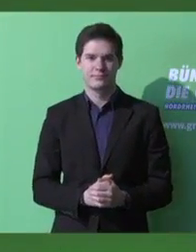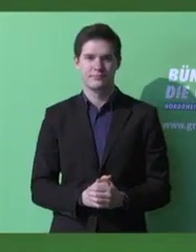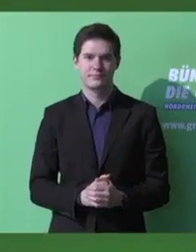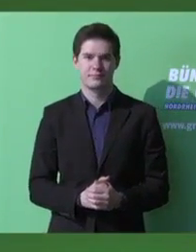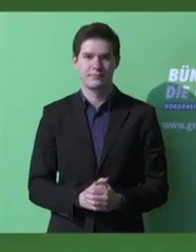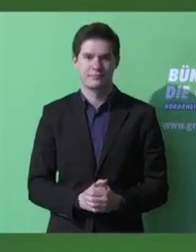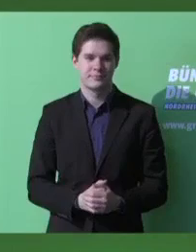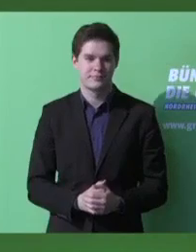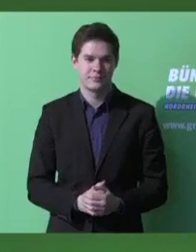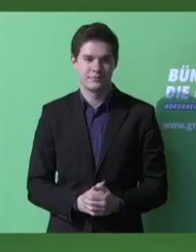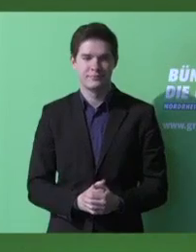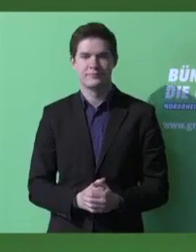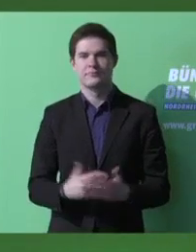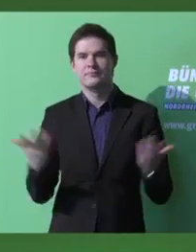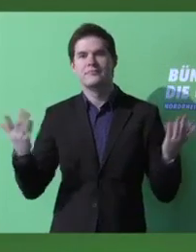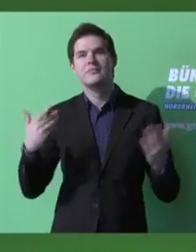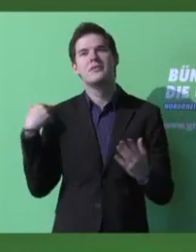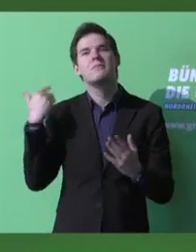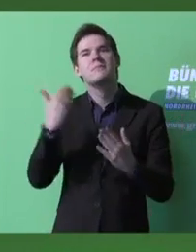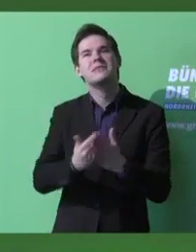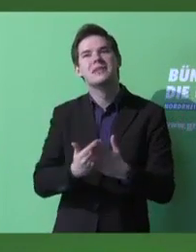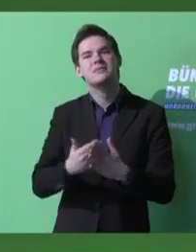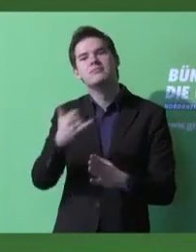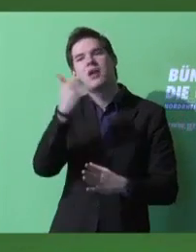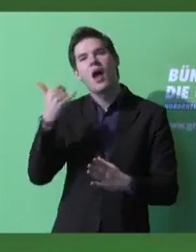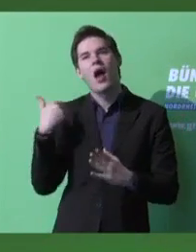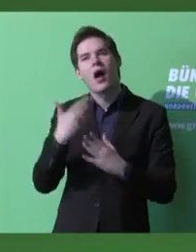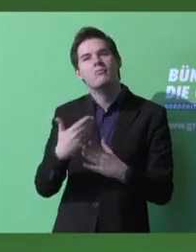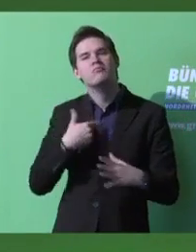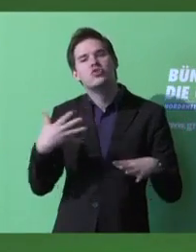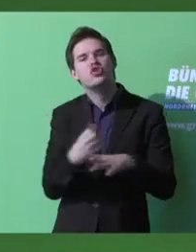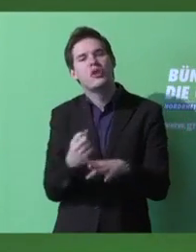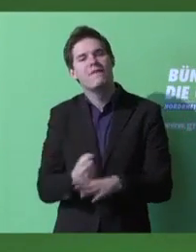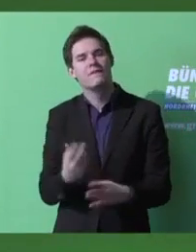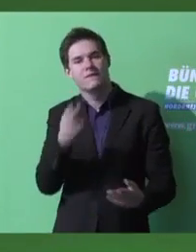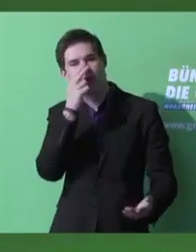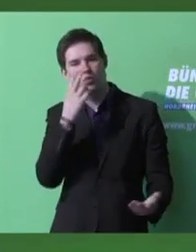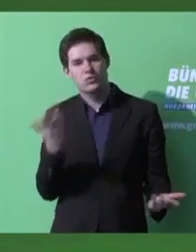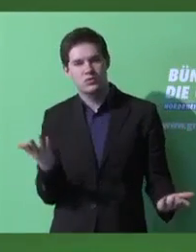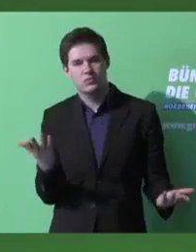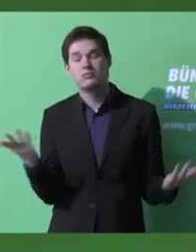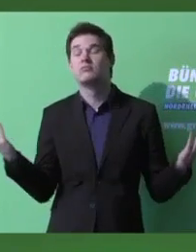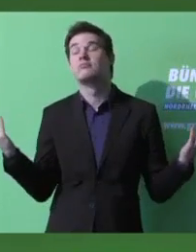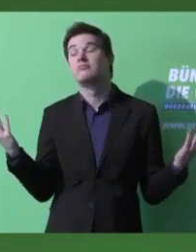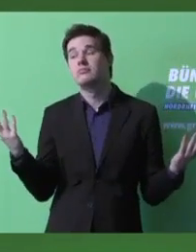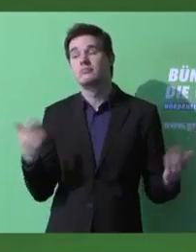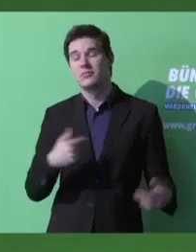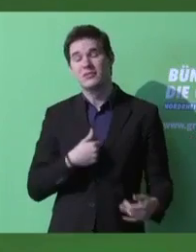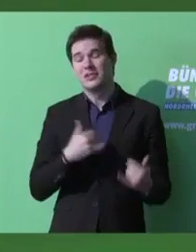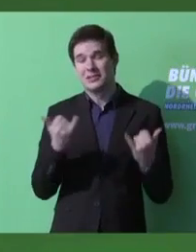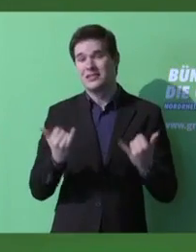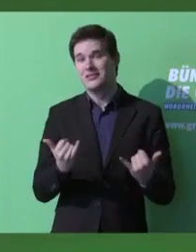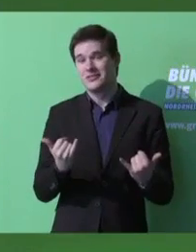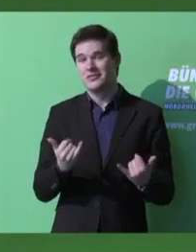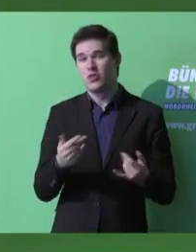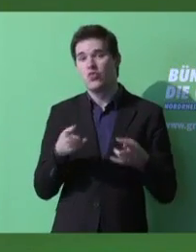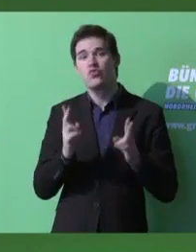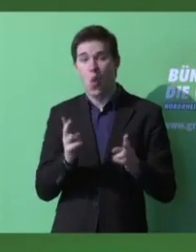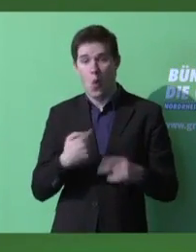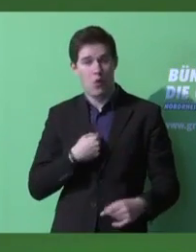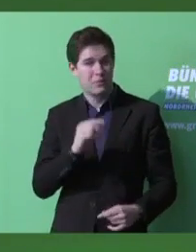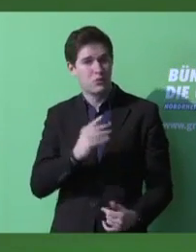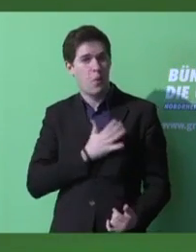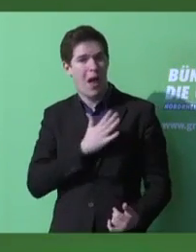Was haben wir geschafft in den letzten Jahren? Im Grunde können wir noch überrascht sein von den Erfolgen unserer